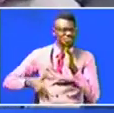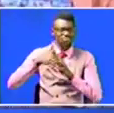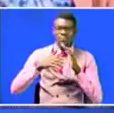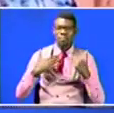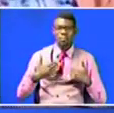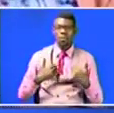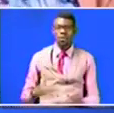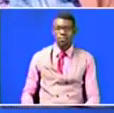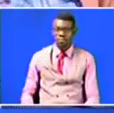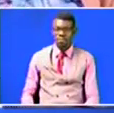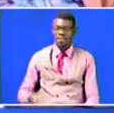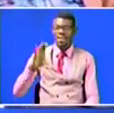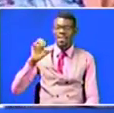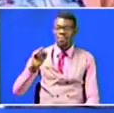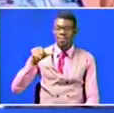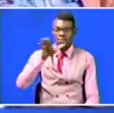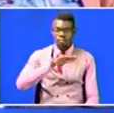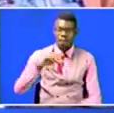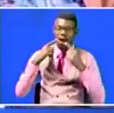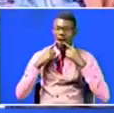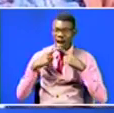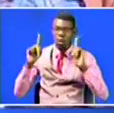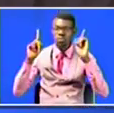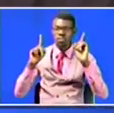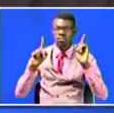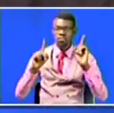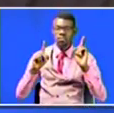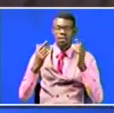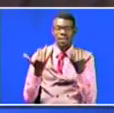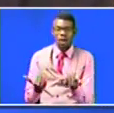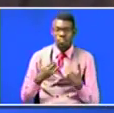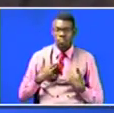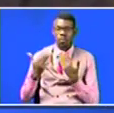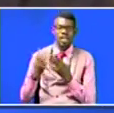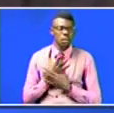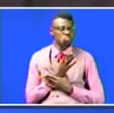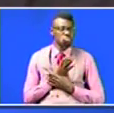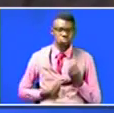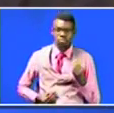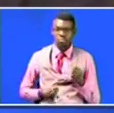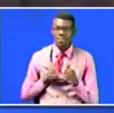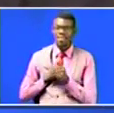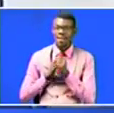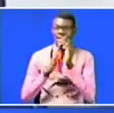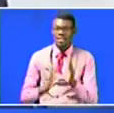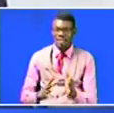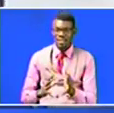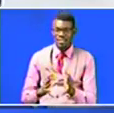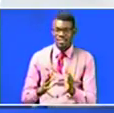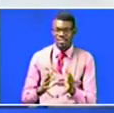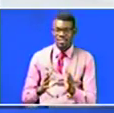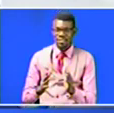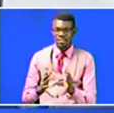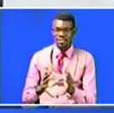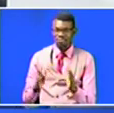na lotangazo la waziri wa mazingira likizika matumaini ya wakazi zaidi, ila viongozi wamempa changamoto. Can the